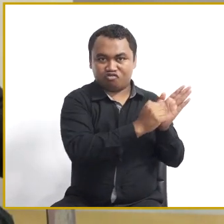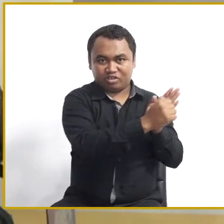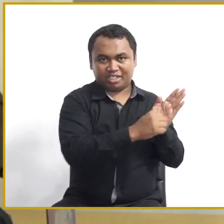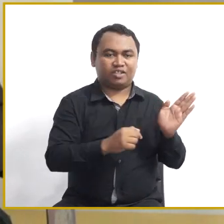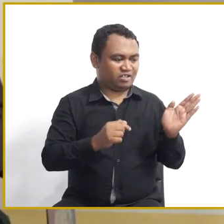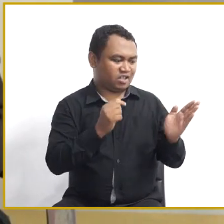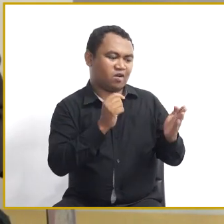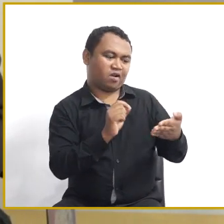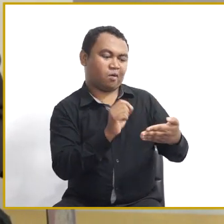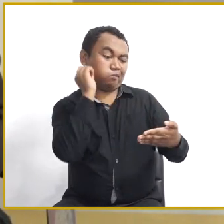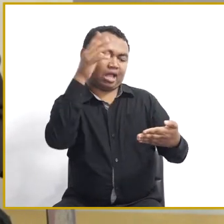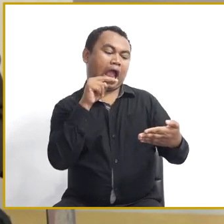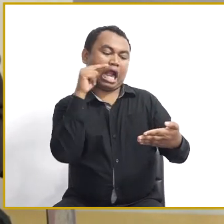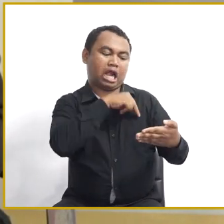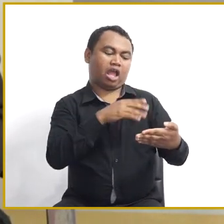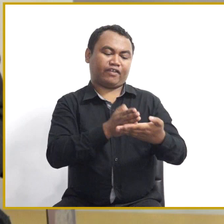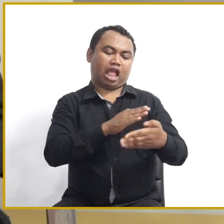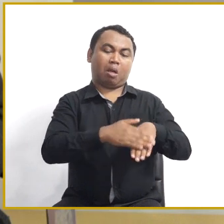vida até Madagascar, não é?